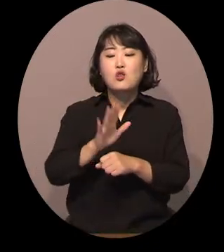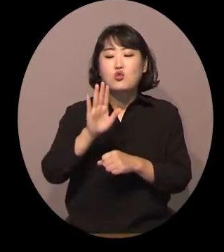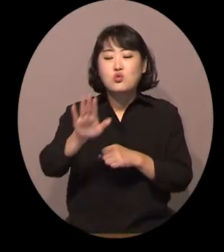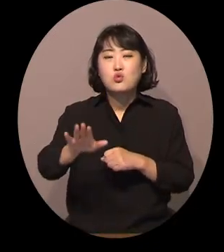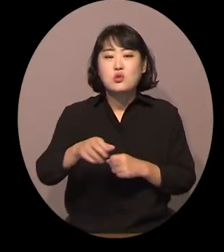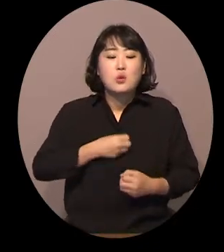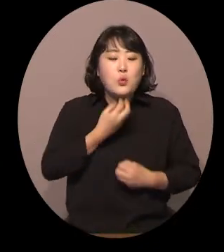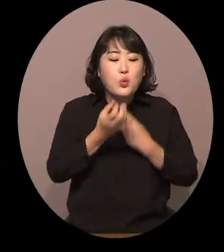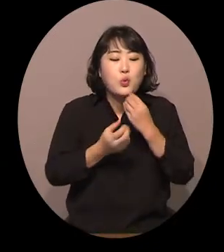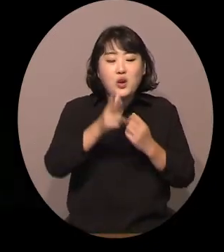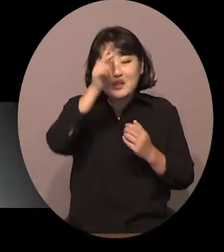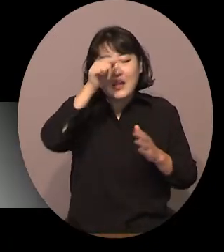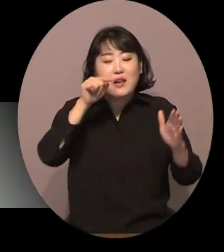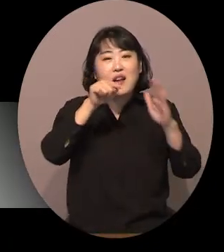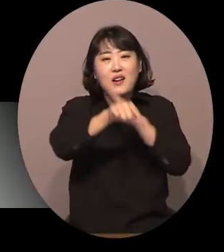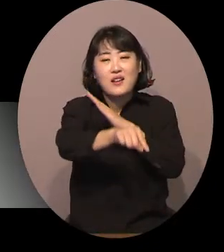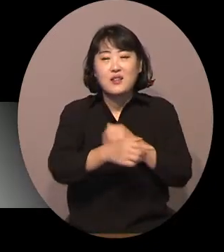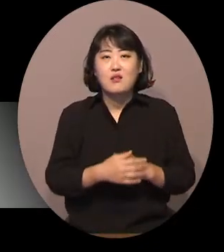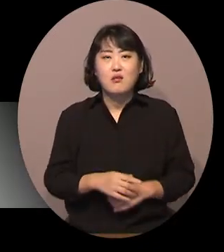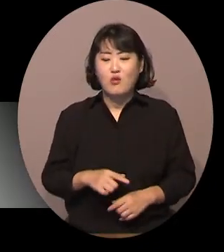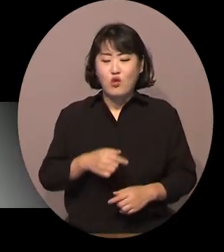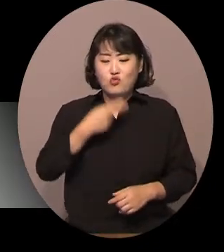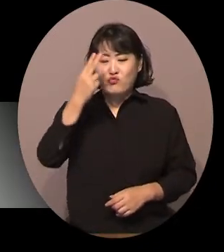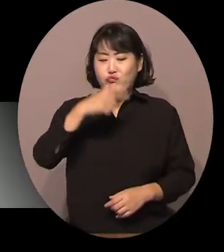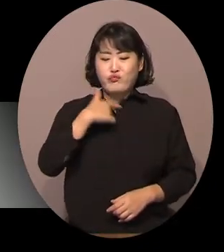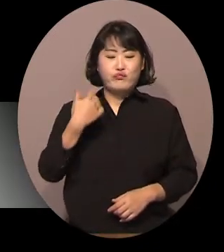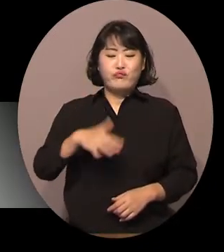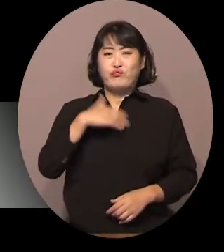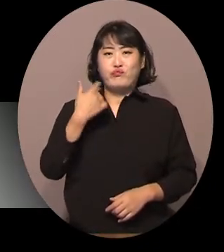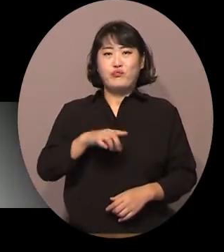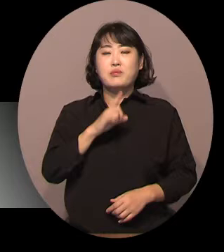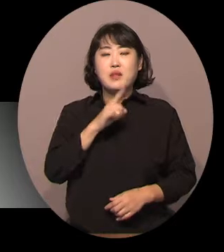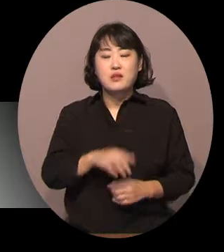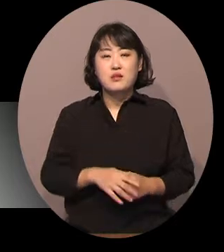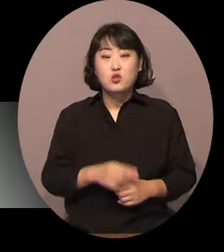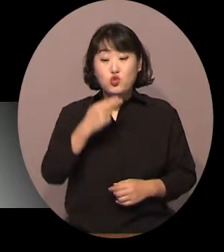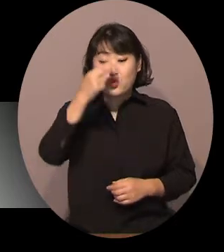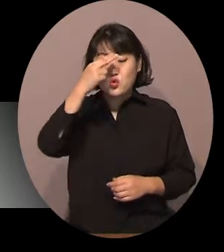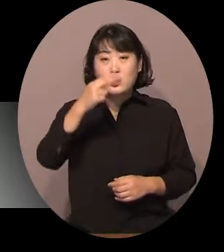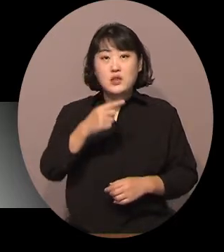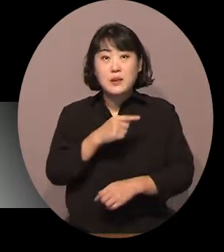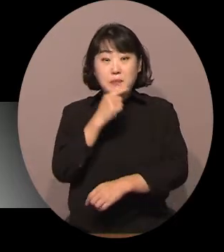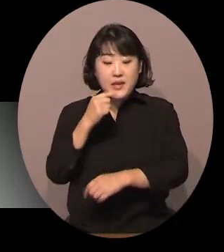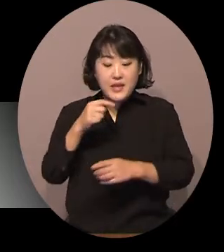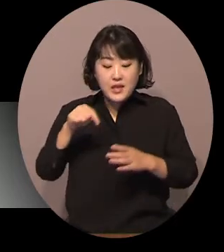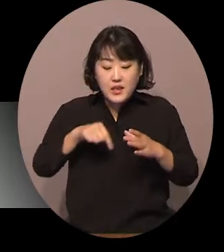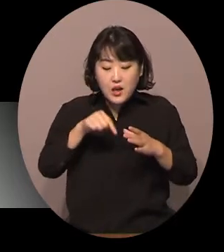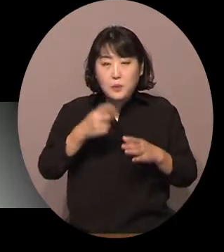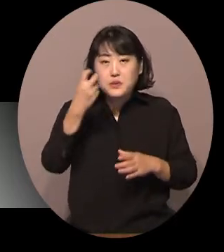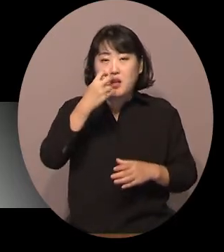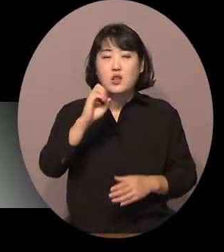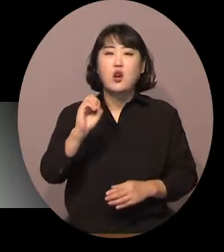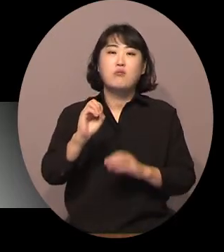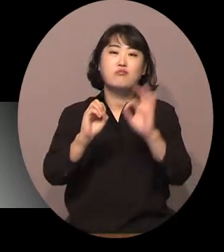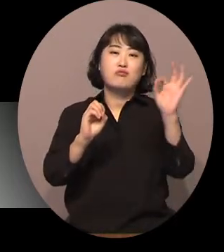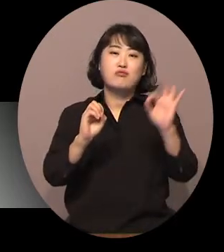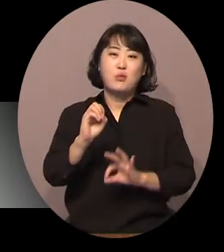50대 여성 운전자는 술을 마시지 않았다고 주장했고 혈중 알코올 농도도 0%